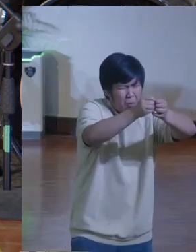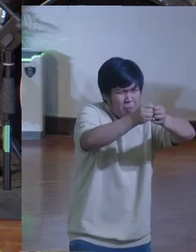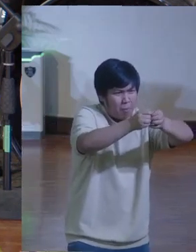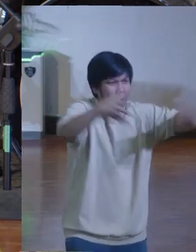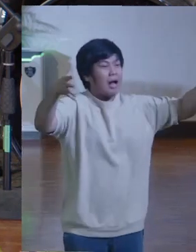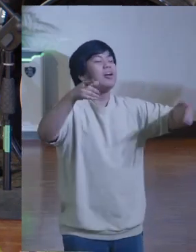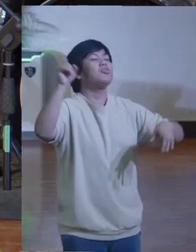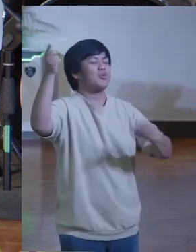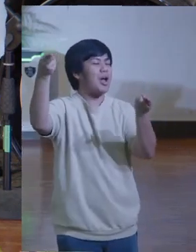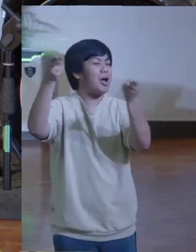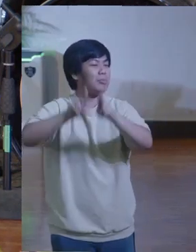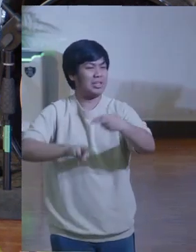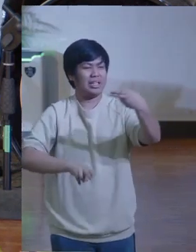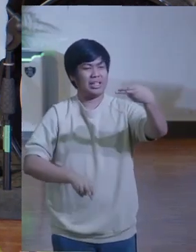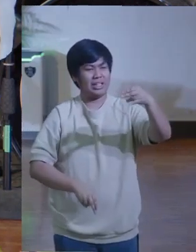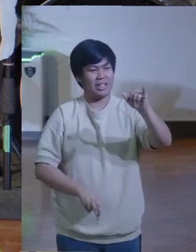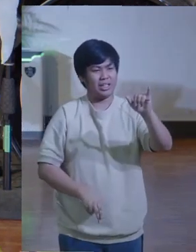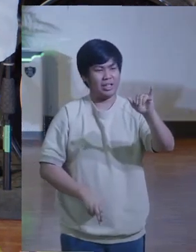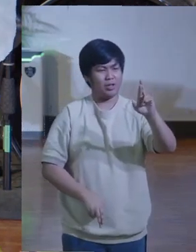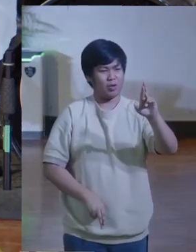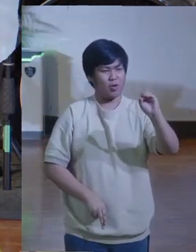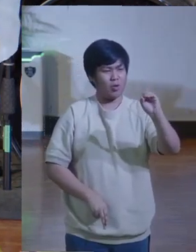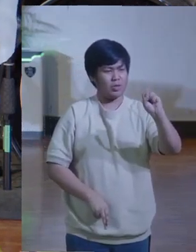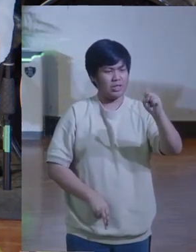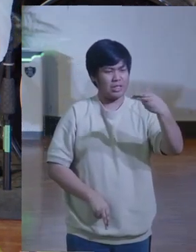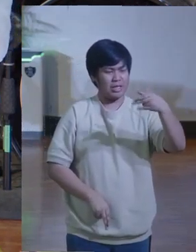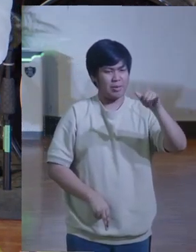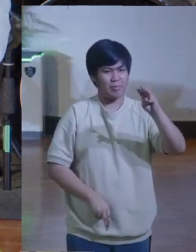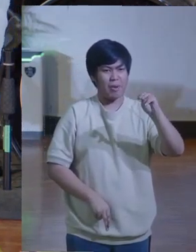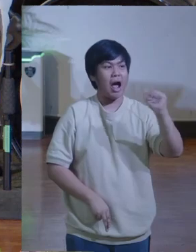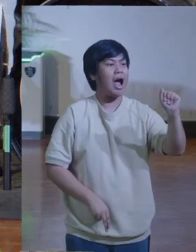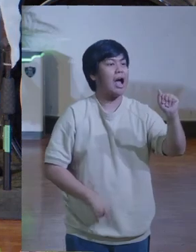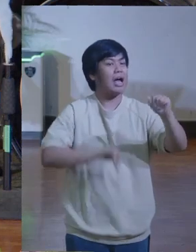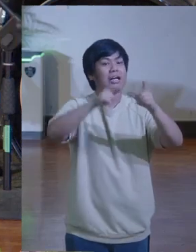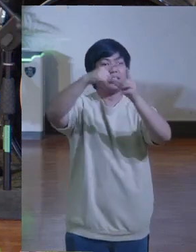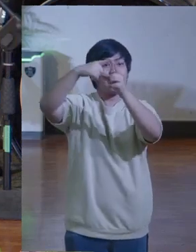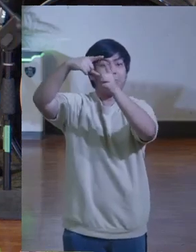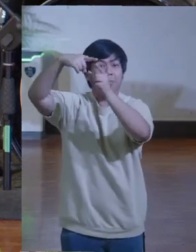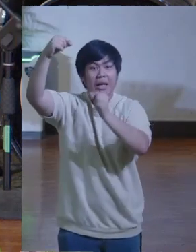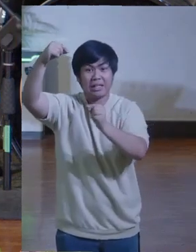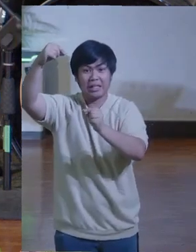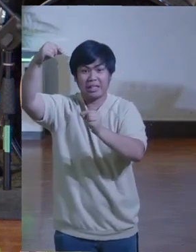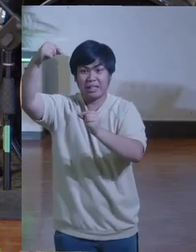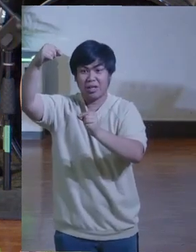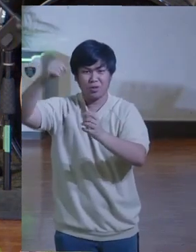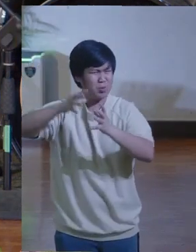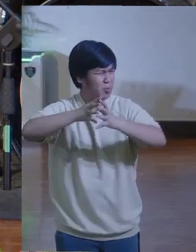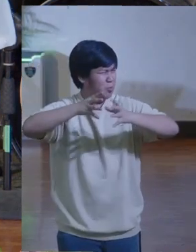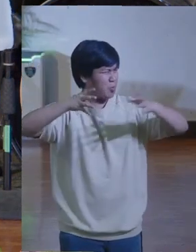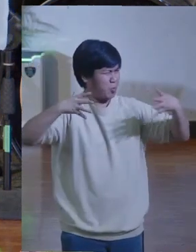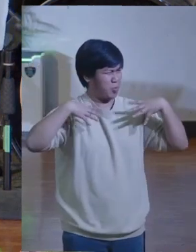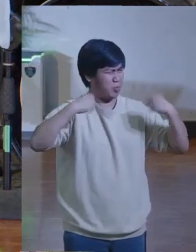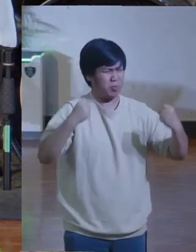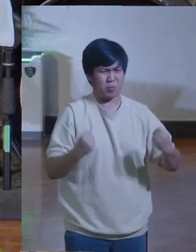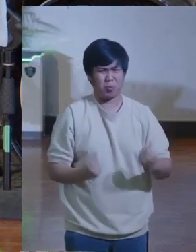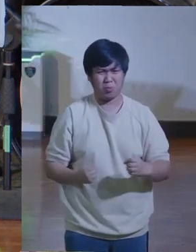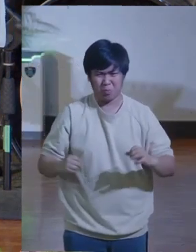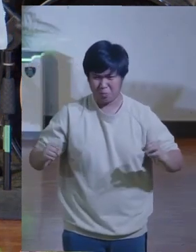na energy pagka na-split ang isang atom at pinaghalo ang negative and positive